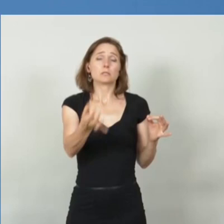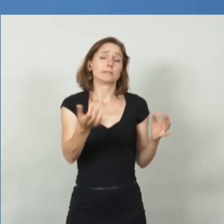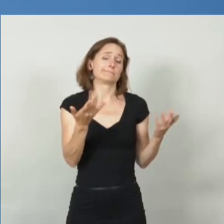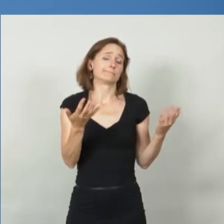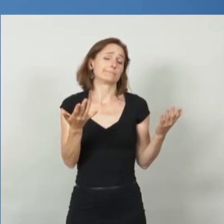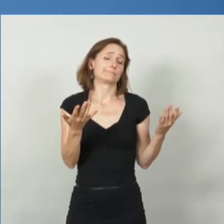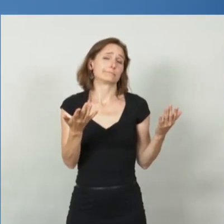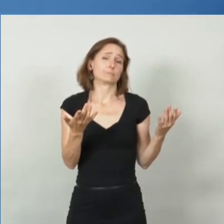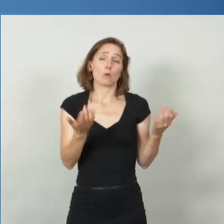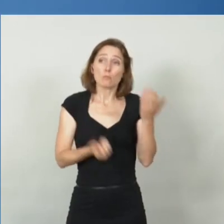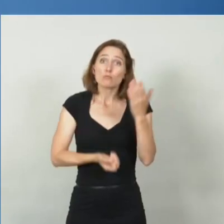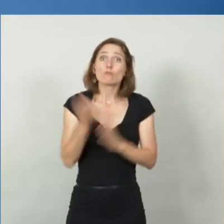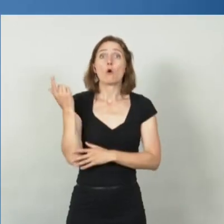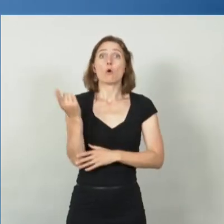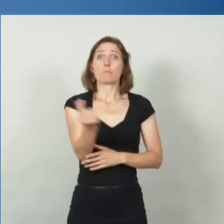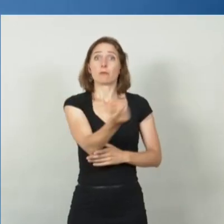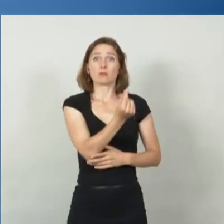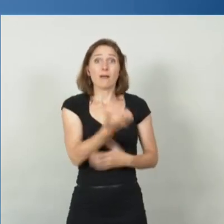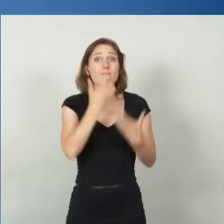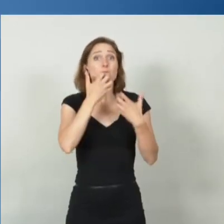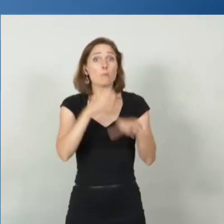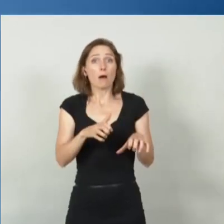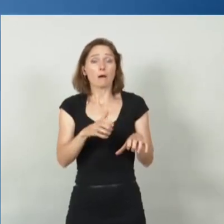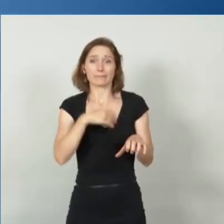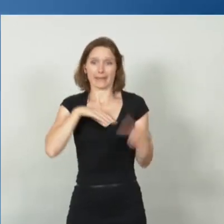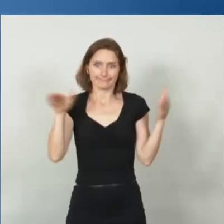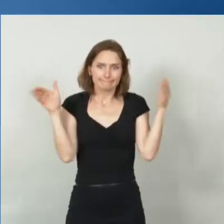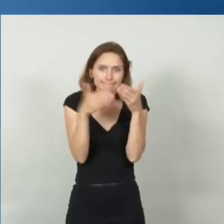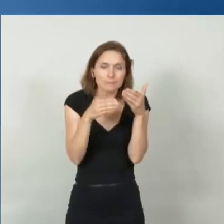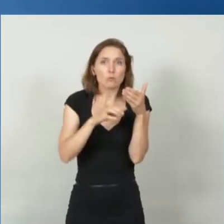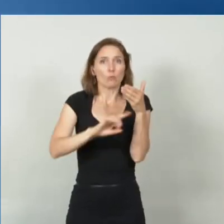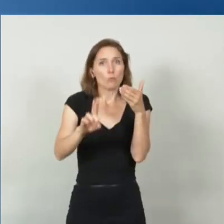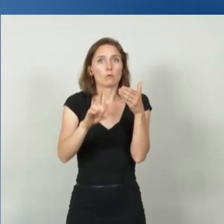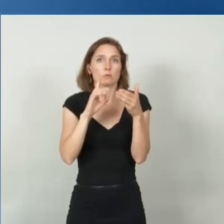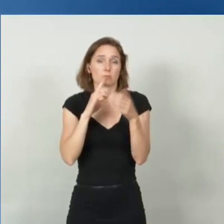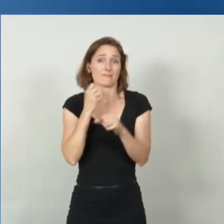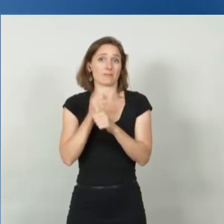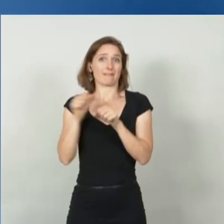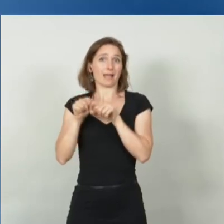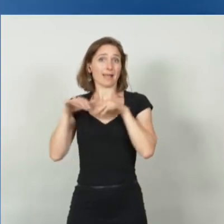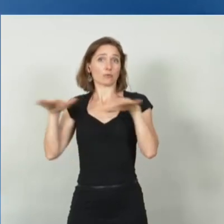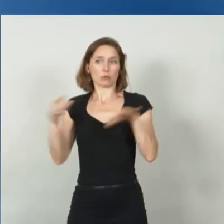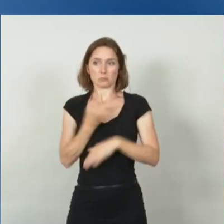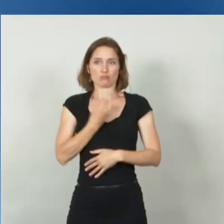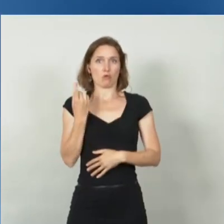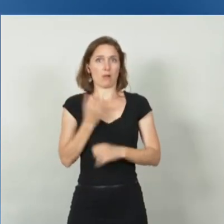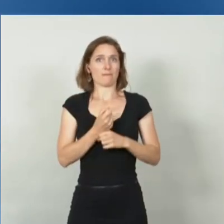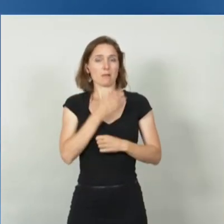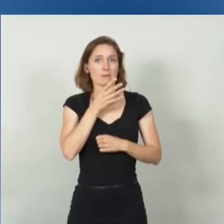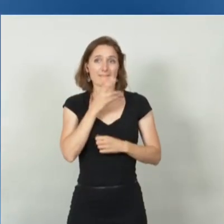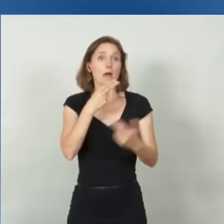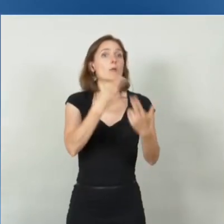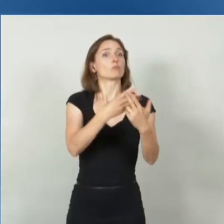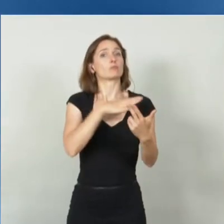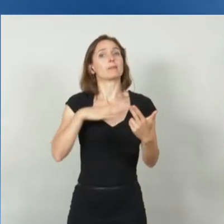partenariat c'est que tu veux pas restreindre c'est qu'en fait il faut travailler en réseau il faut pas travailler tout seul et ça répond à Madame Agobian